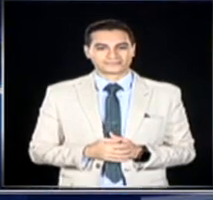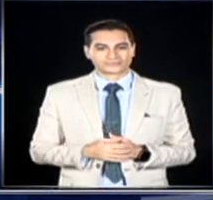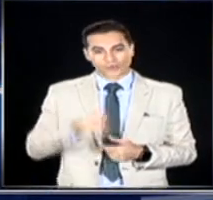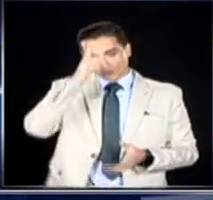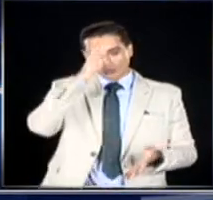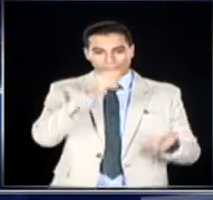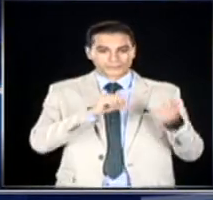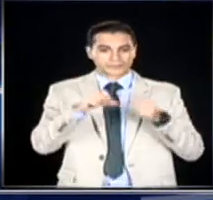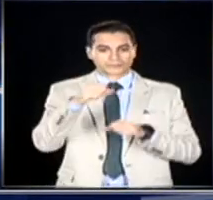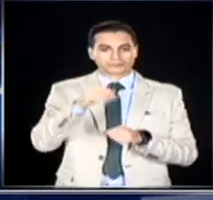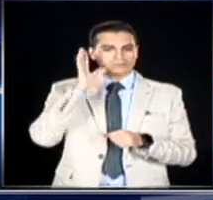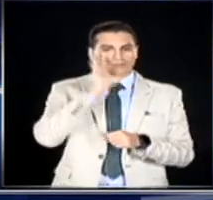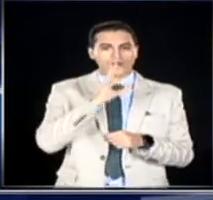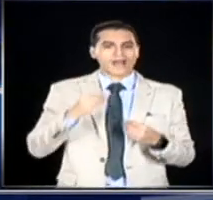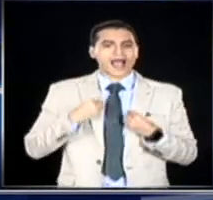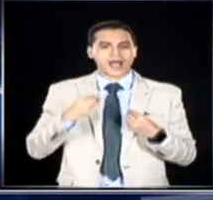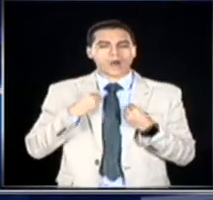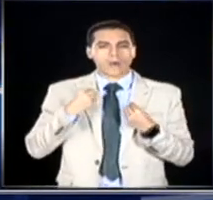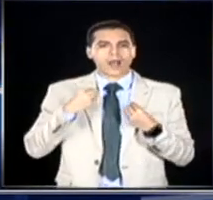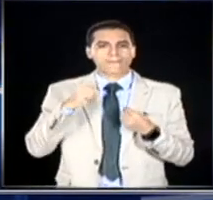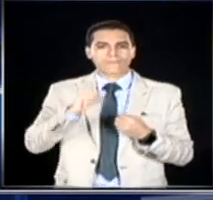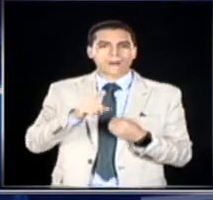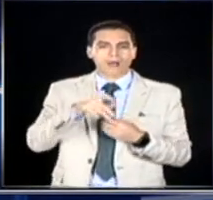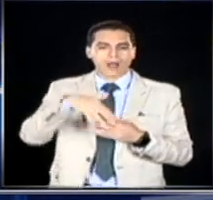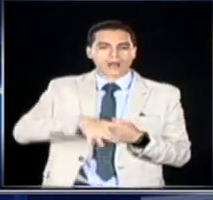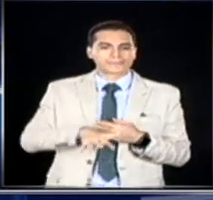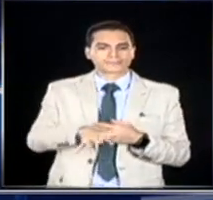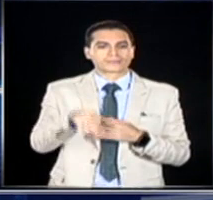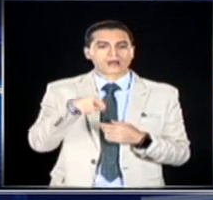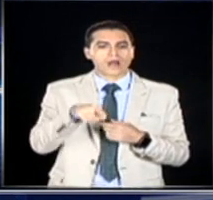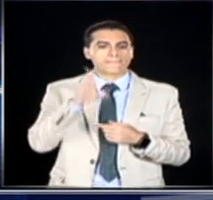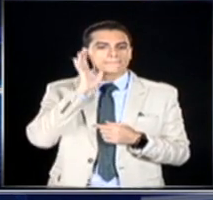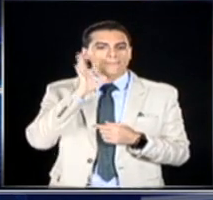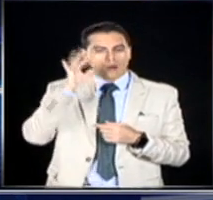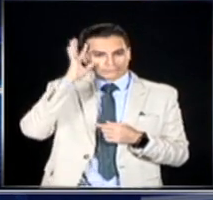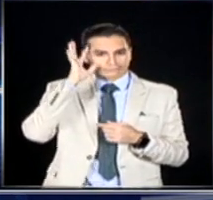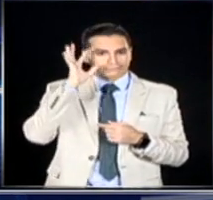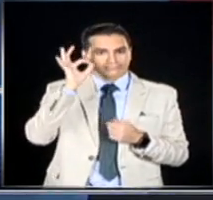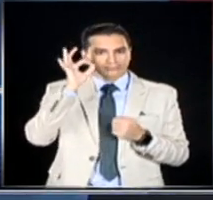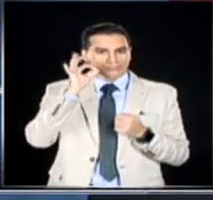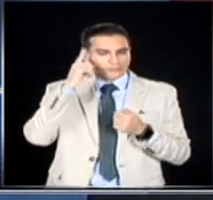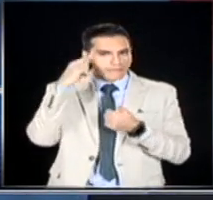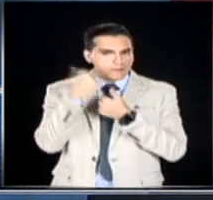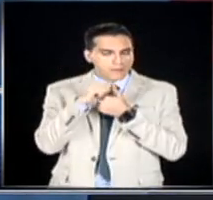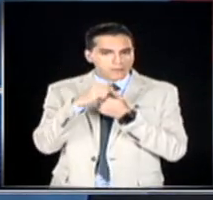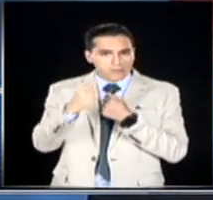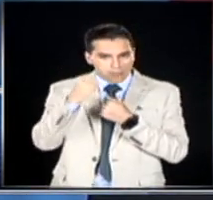علوم، ما هو الحيوان المائي الذي يمتلك أطول ذاكرة في العالم؟